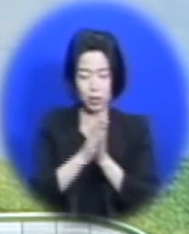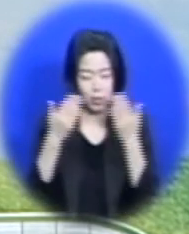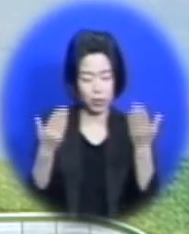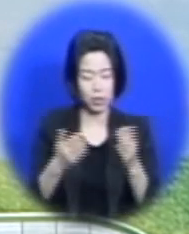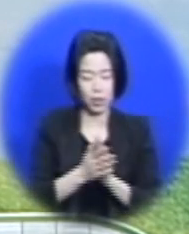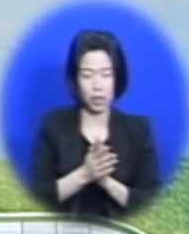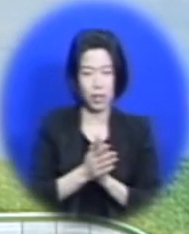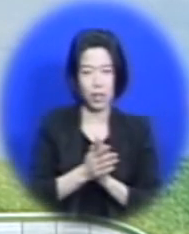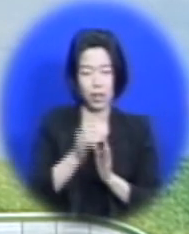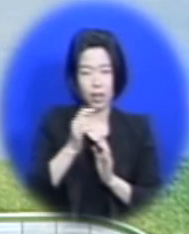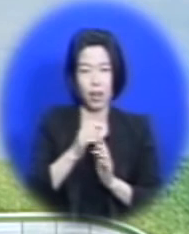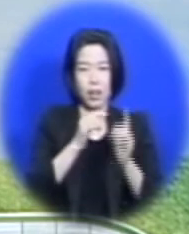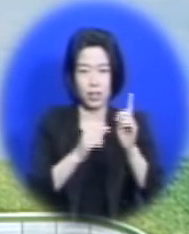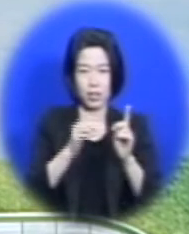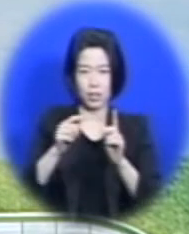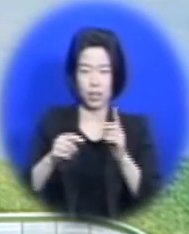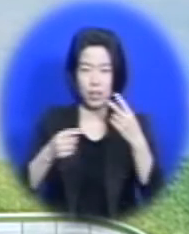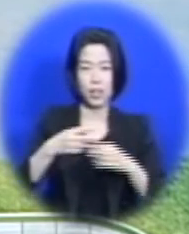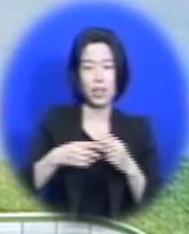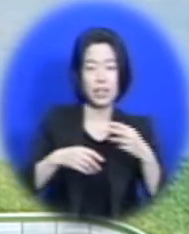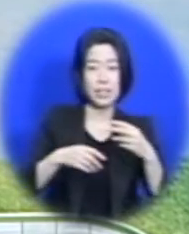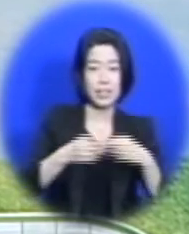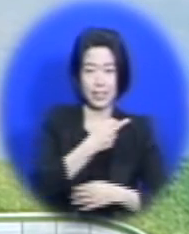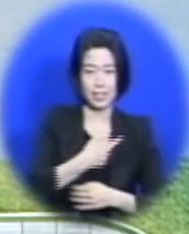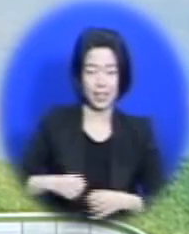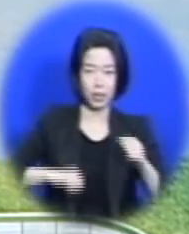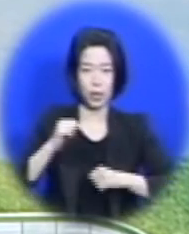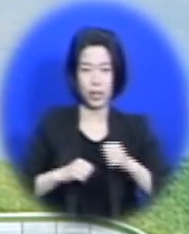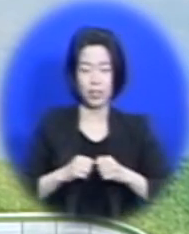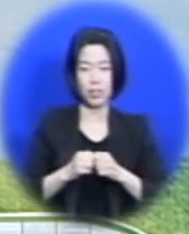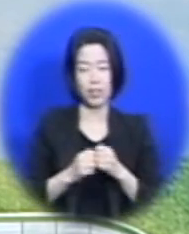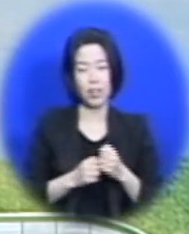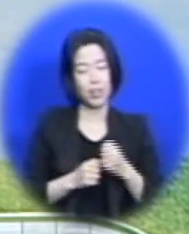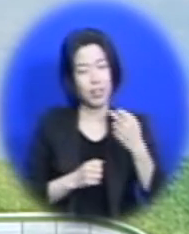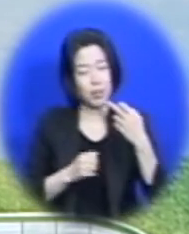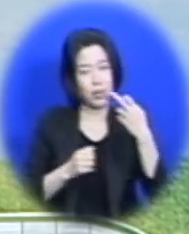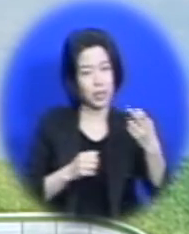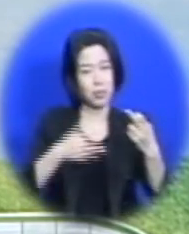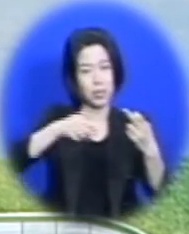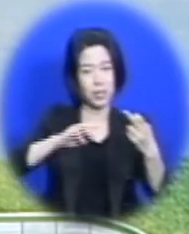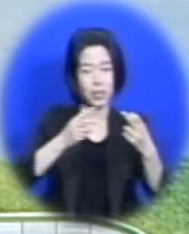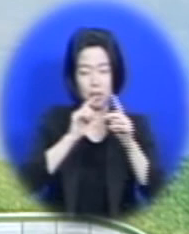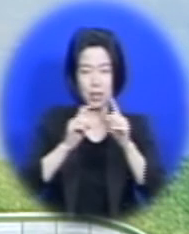기도하기 시작하는데 사도행전 14장인데요. 17절 말씀에 깜짝 놀랐어요.